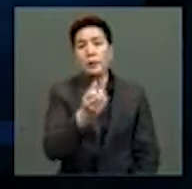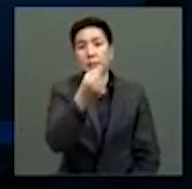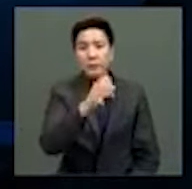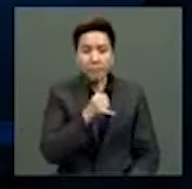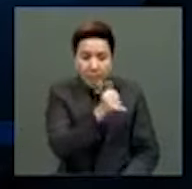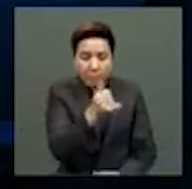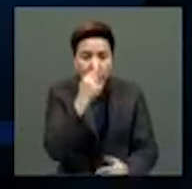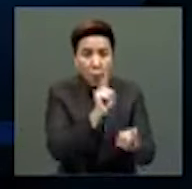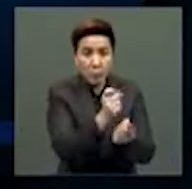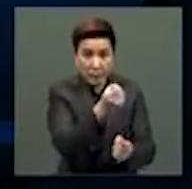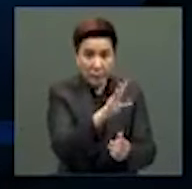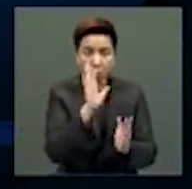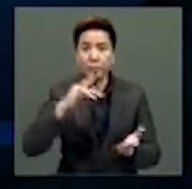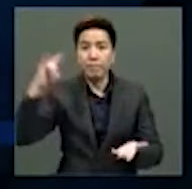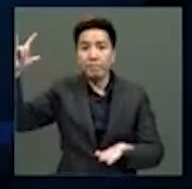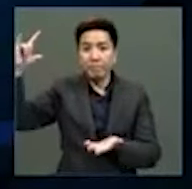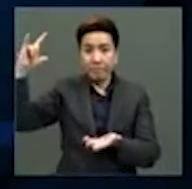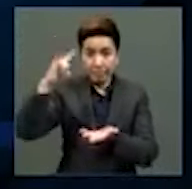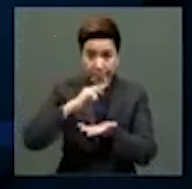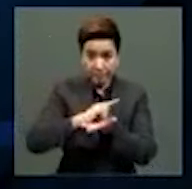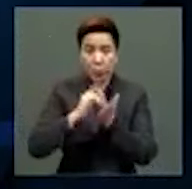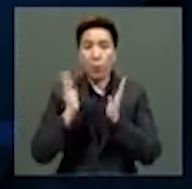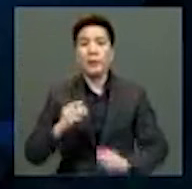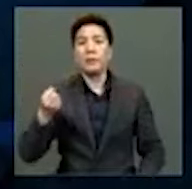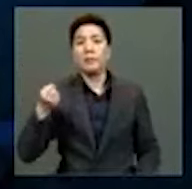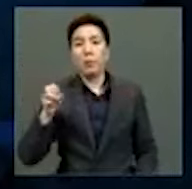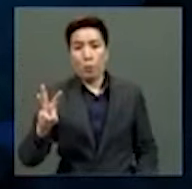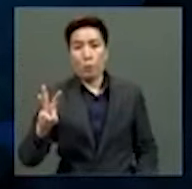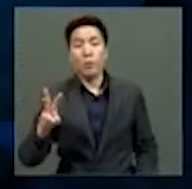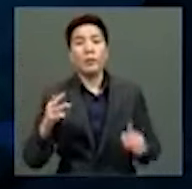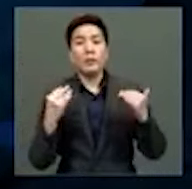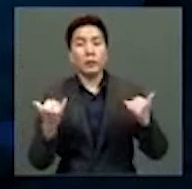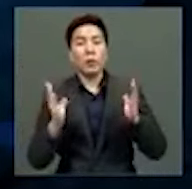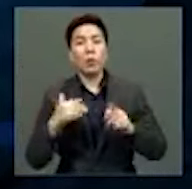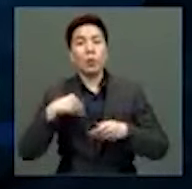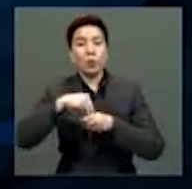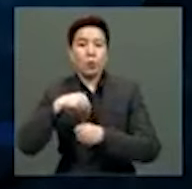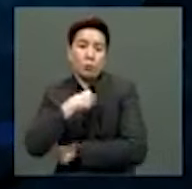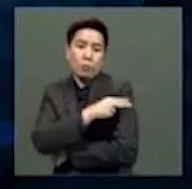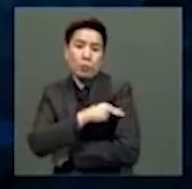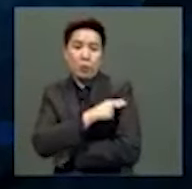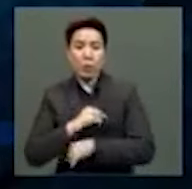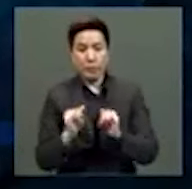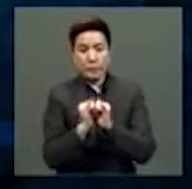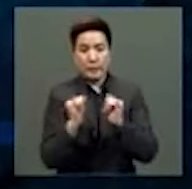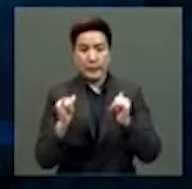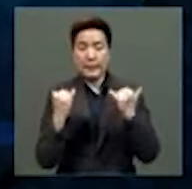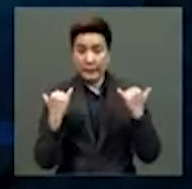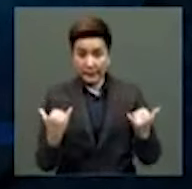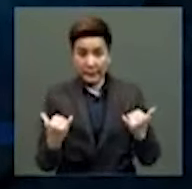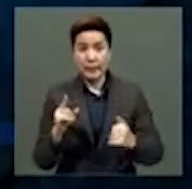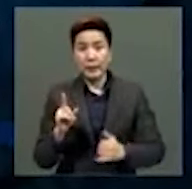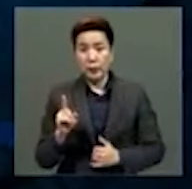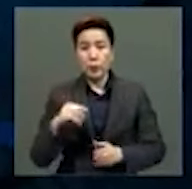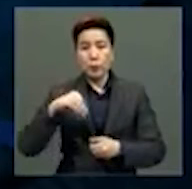ายและมีผู้ที่เดินทางจากต่างประเทศ16รายค่ะผู้ที่ยังคงรักษาตัวอยู่นะคะตอนนี้ก็